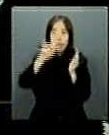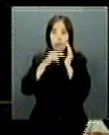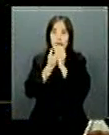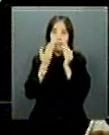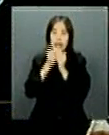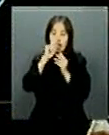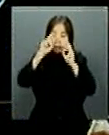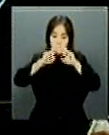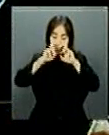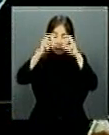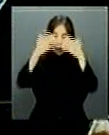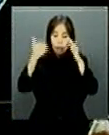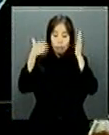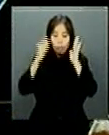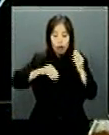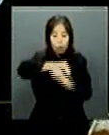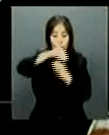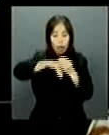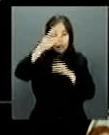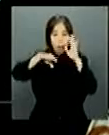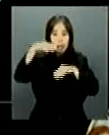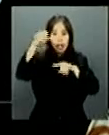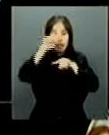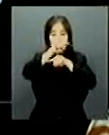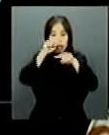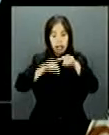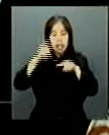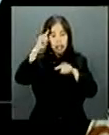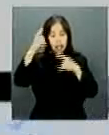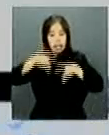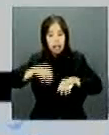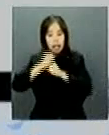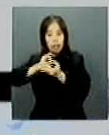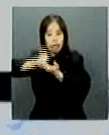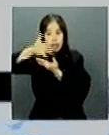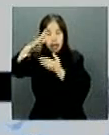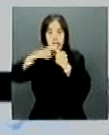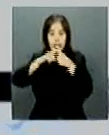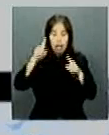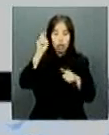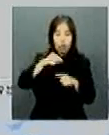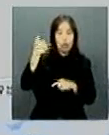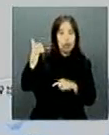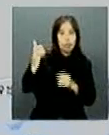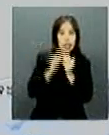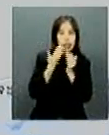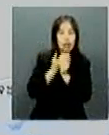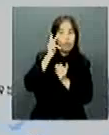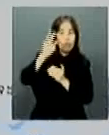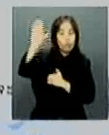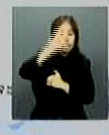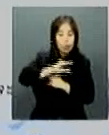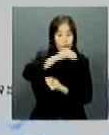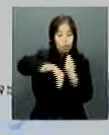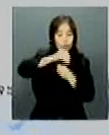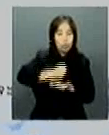ามีธุรกิจร้อยละ10ที่อยู่ในระดับความเสี่ยงแต่หากได้รับสินเชื่อช่วยเหลือหลังประสบอุทกภัยก็จะสามารถฟื้นฟูได้ภ